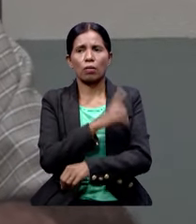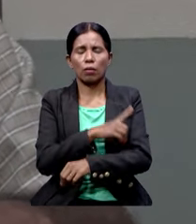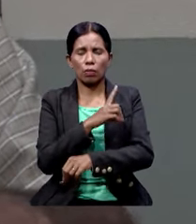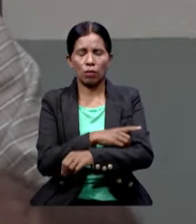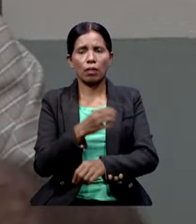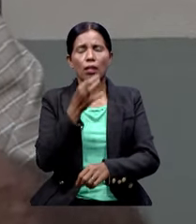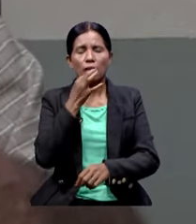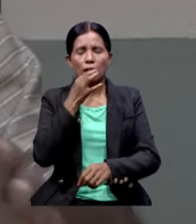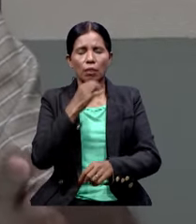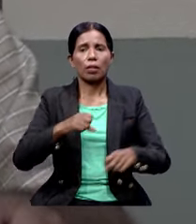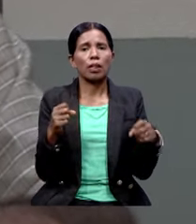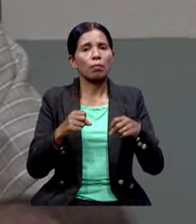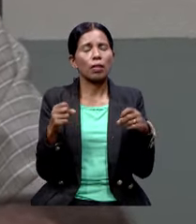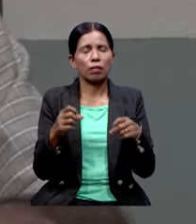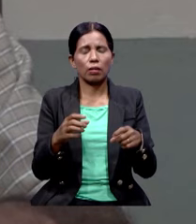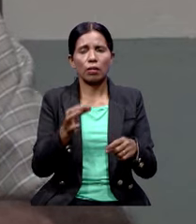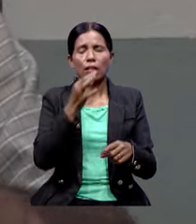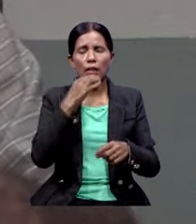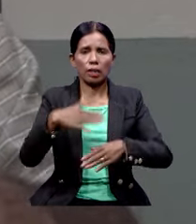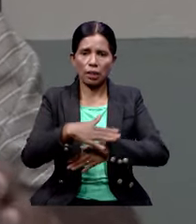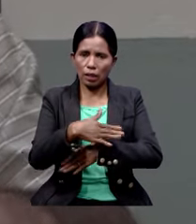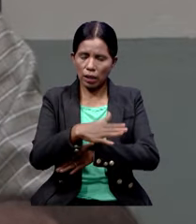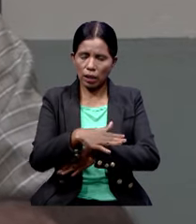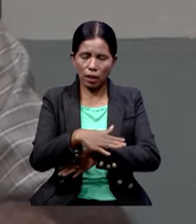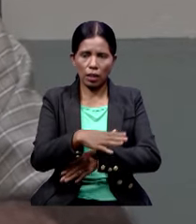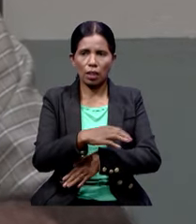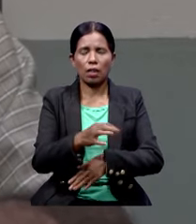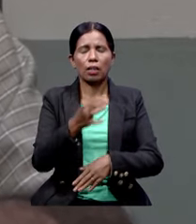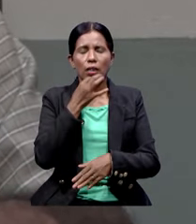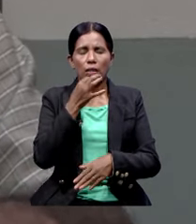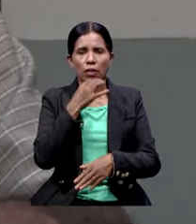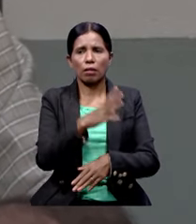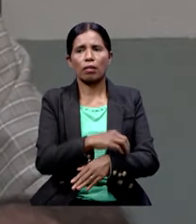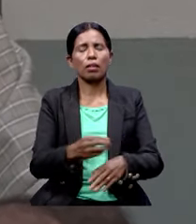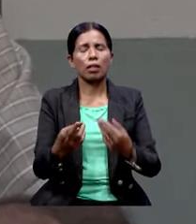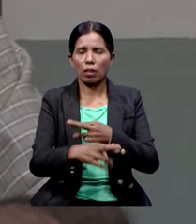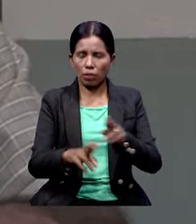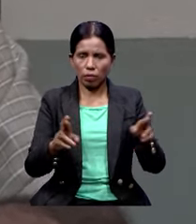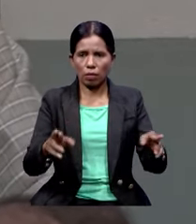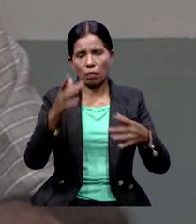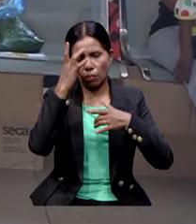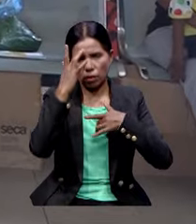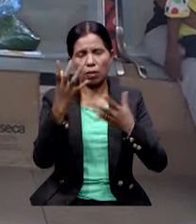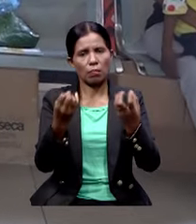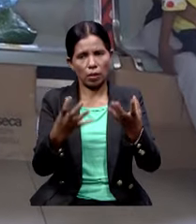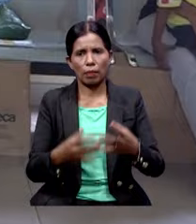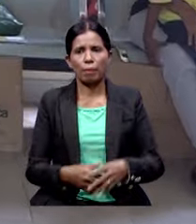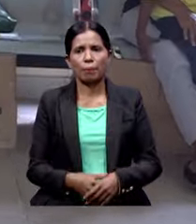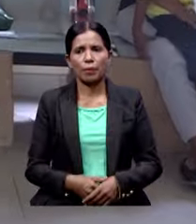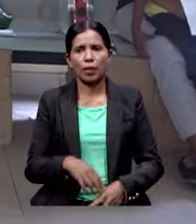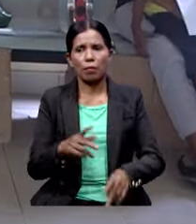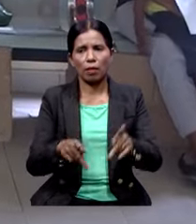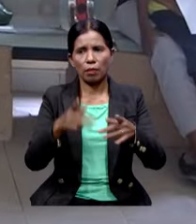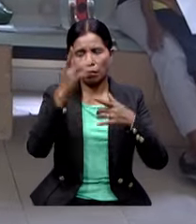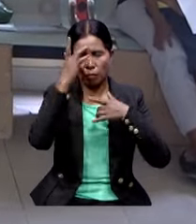potong ha ikan zelera ha na fai zelera nia idan ne resultat ma ka moras ne barak ne MNB sofre